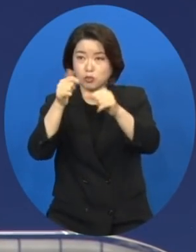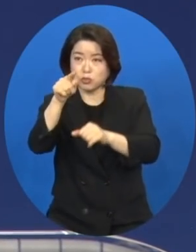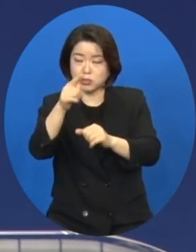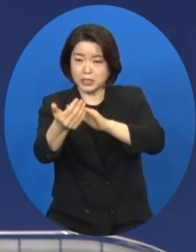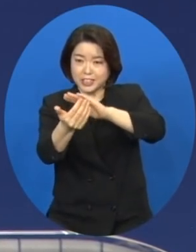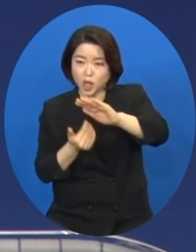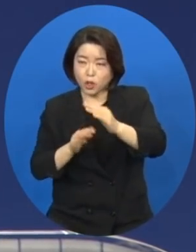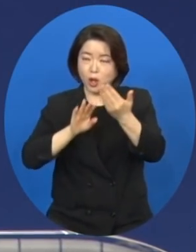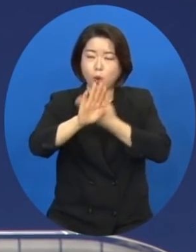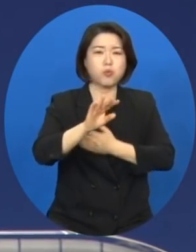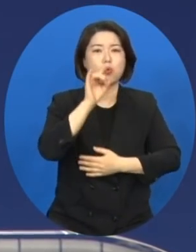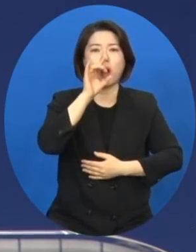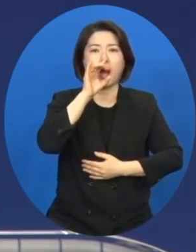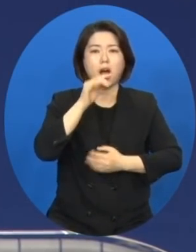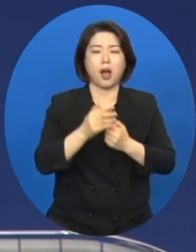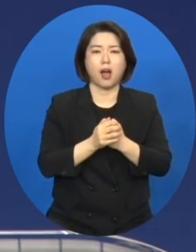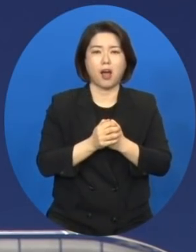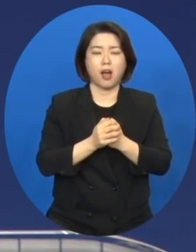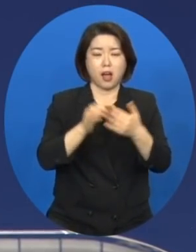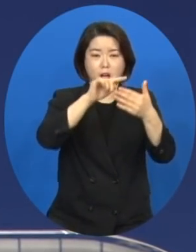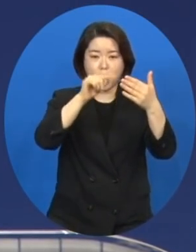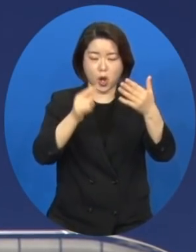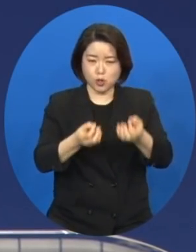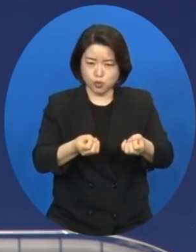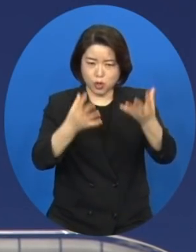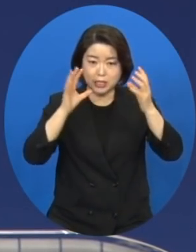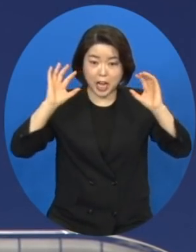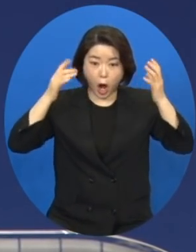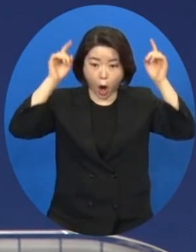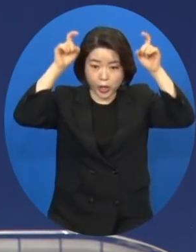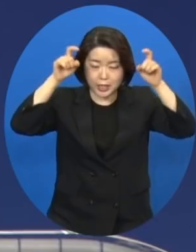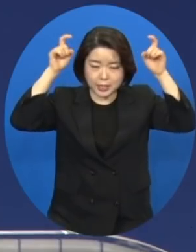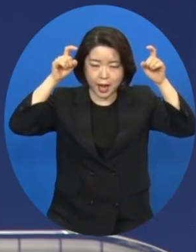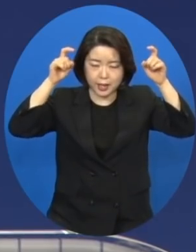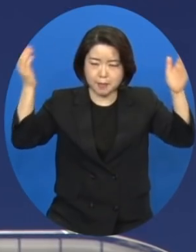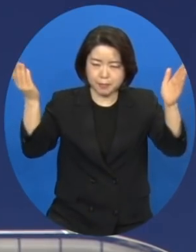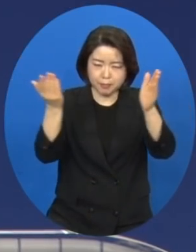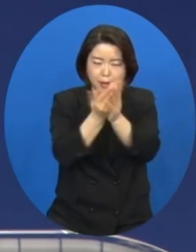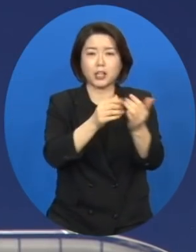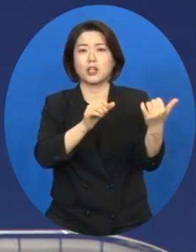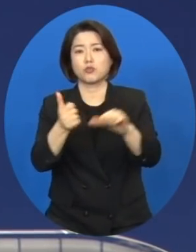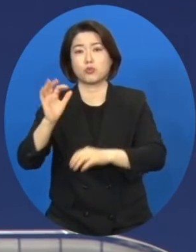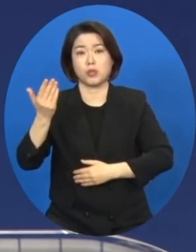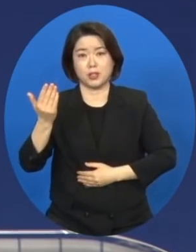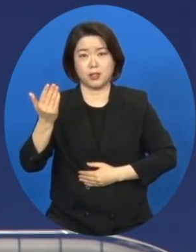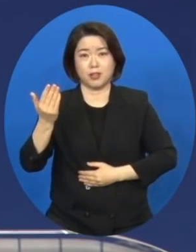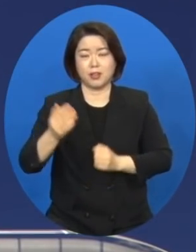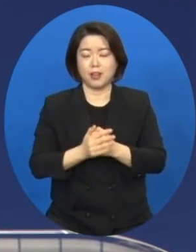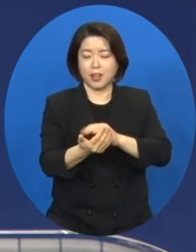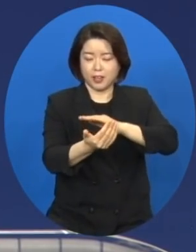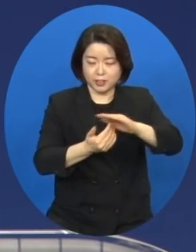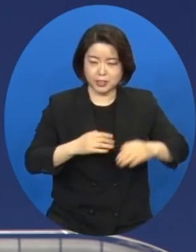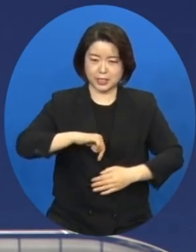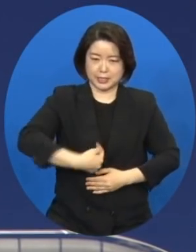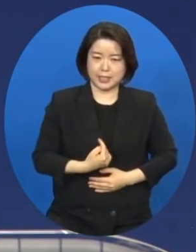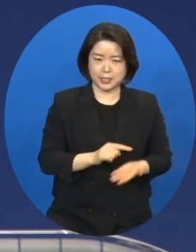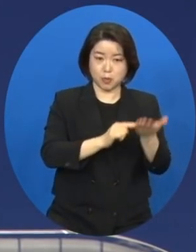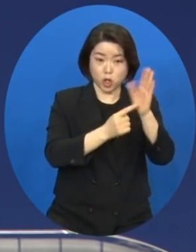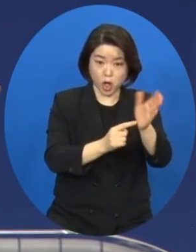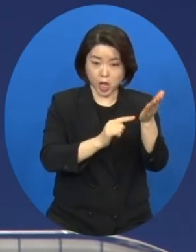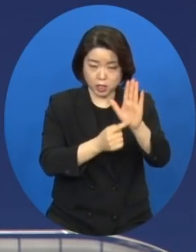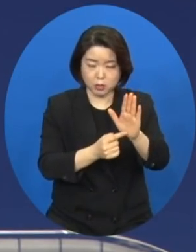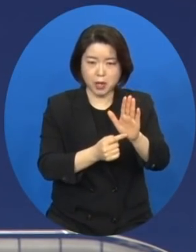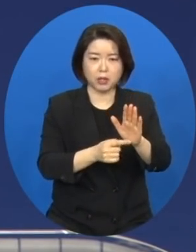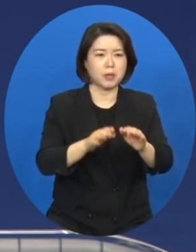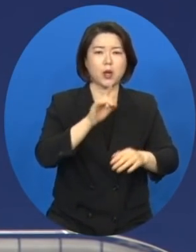됩니다. 유월절의 어린 양으로 그때에 딱 죽으셔야만 했습니다. 그래서 그 전에 자신이 뭔가 드러나려고 하면